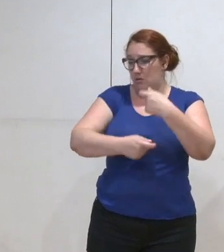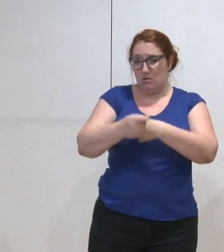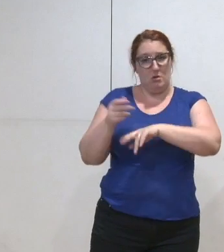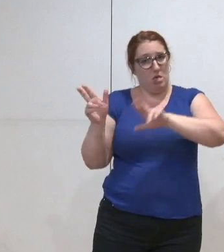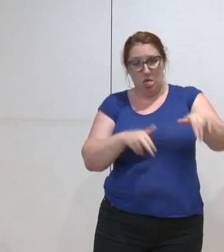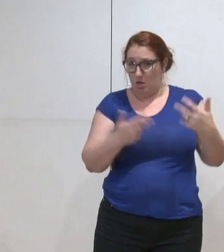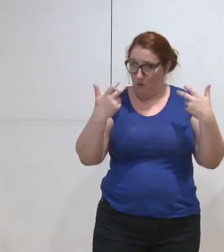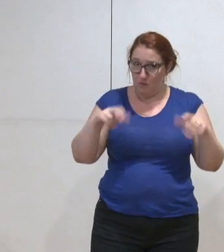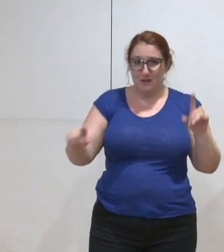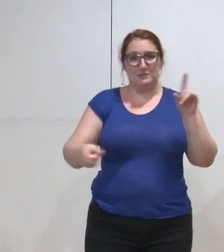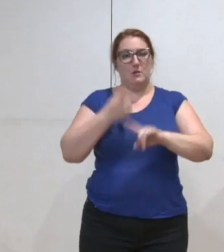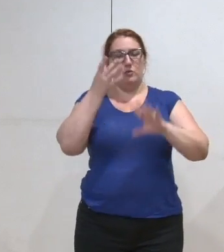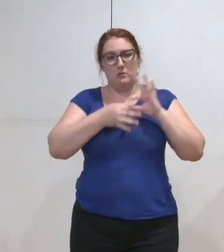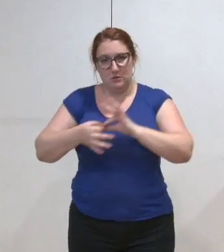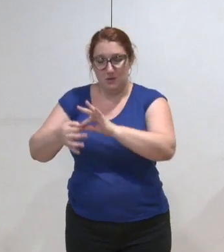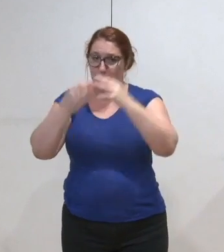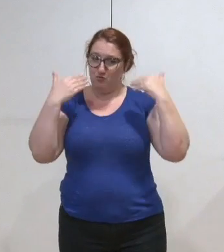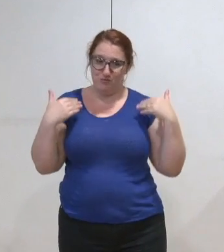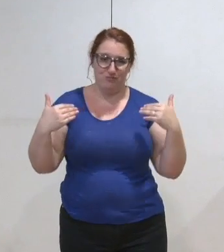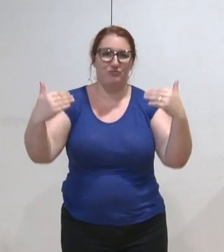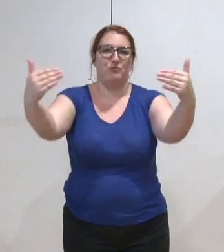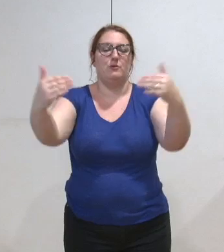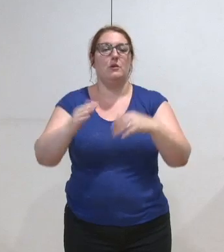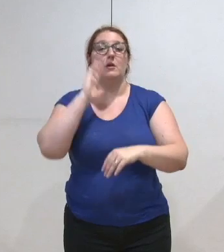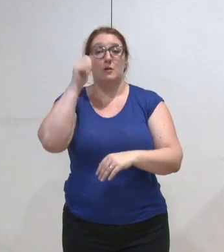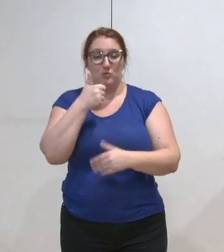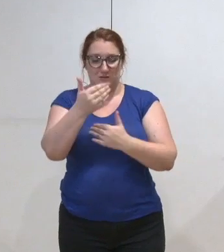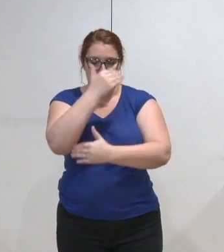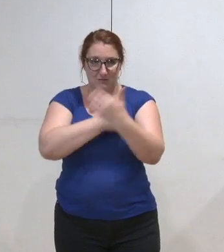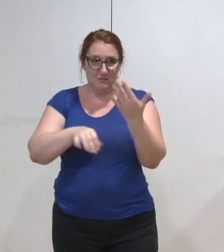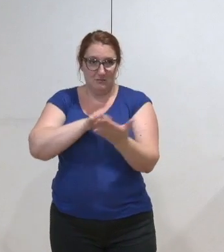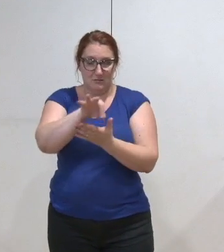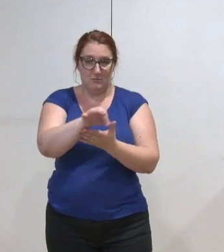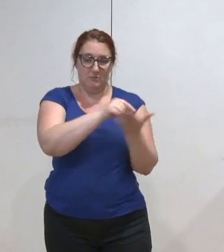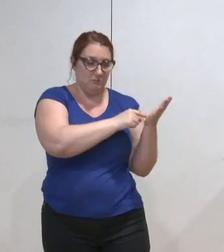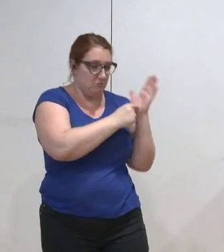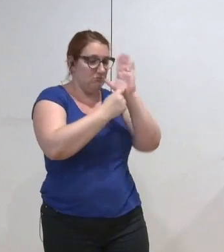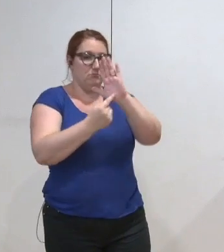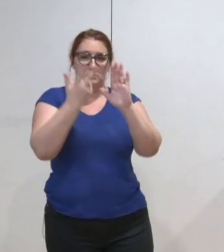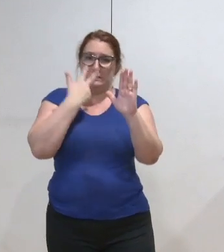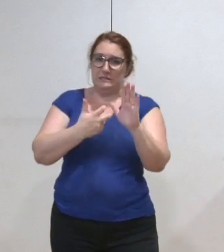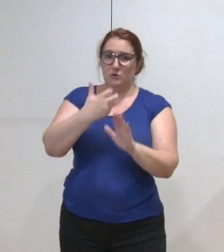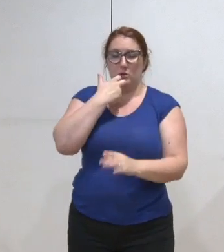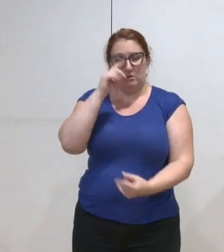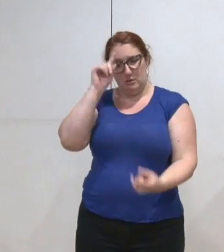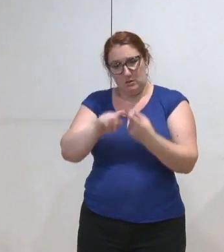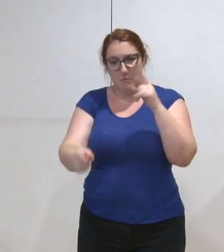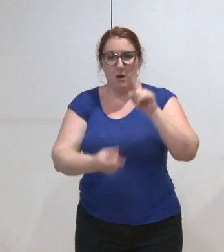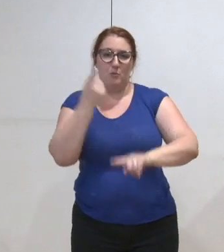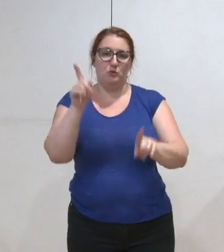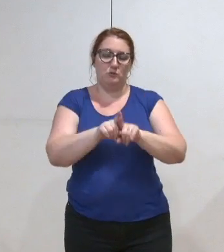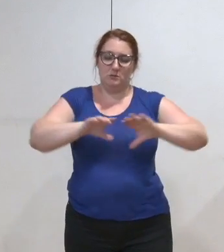était aussi indiqué dans ce plan stratégique la question de la citoyenneté et finalement de l'émergence de l'action collective